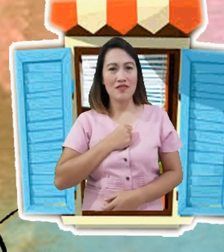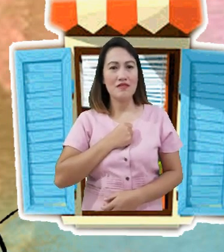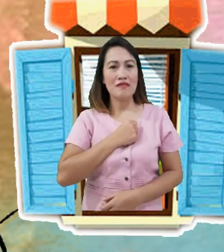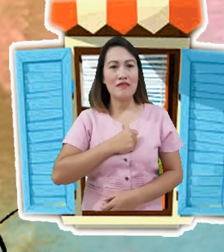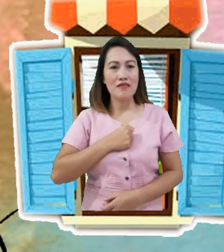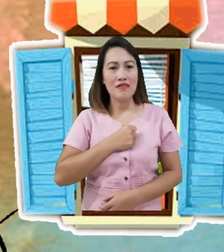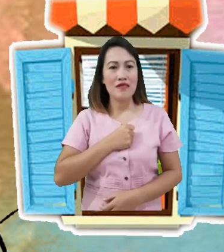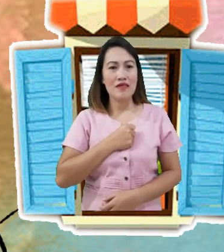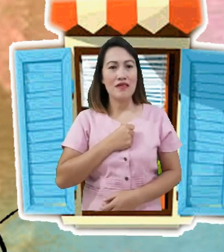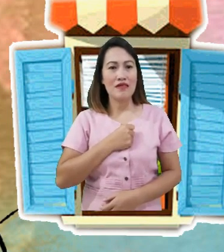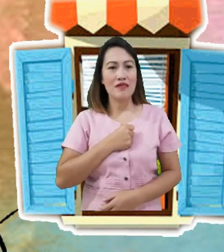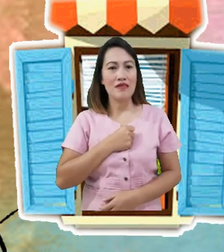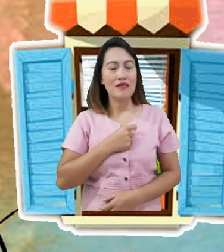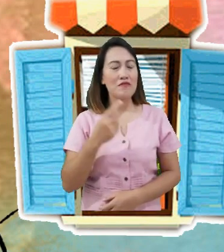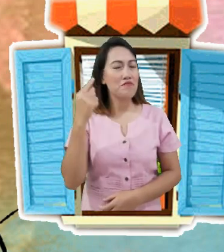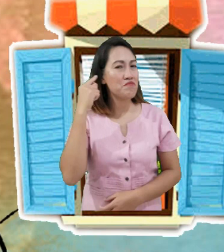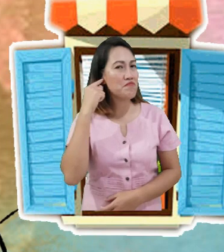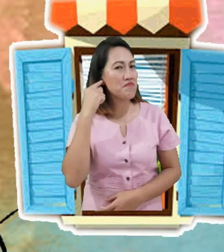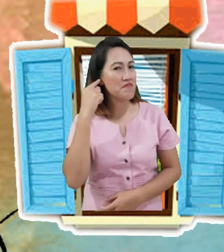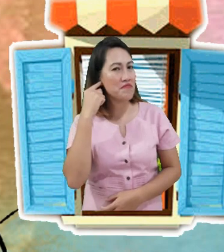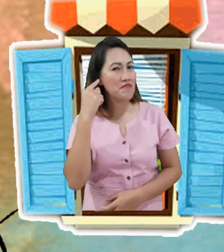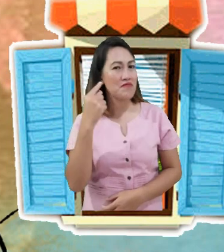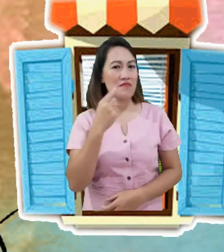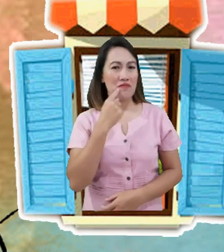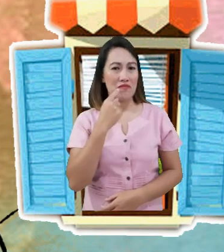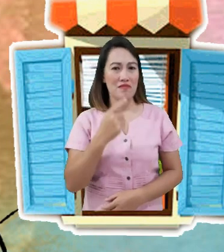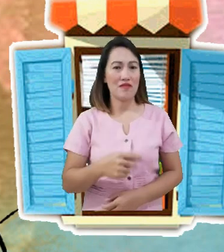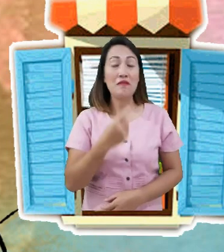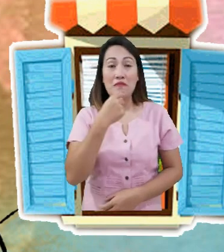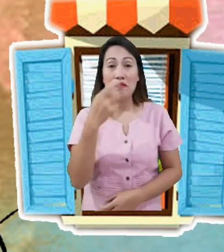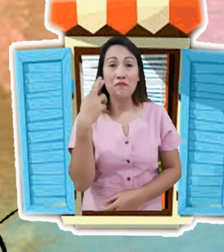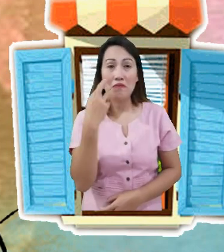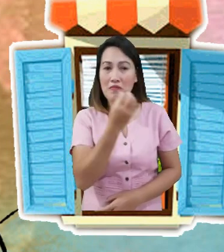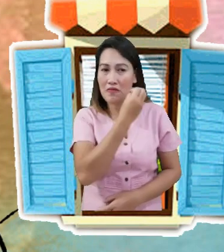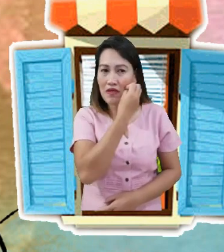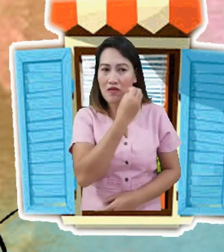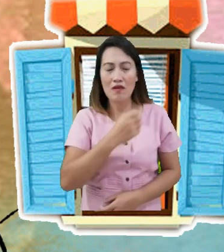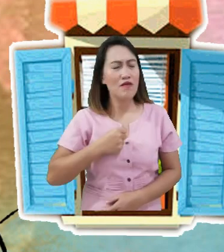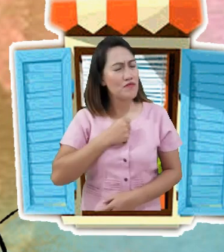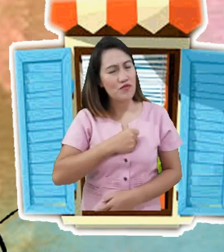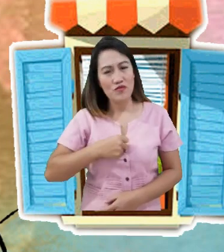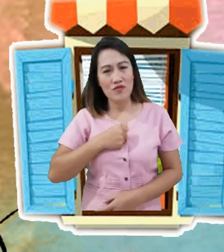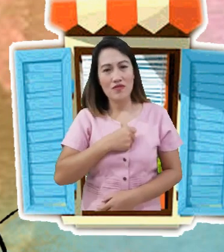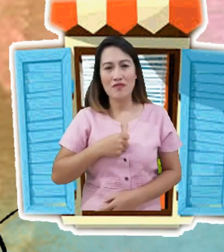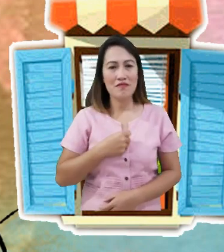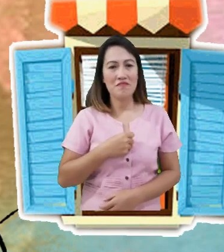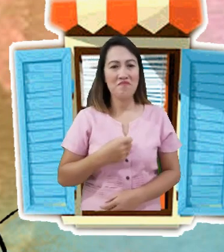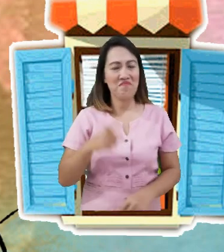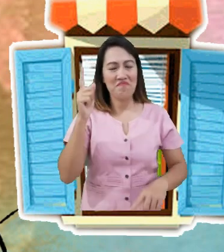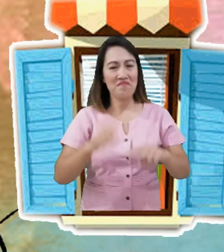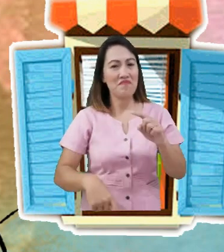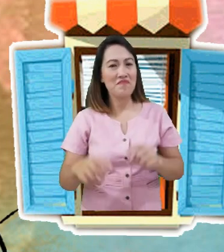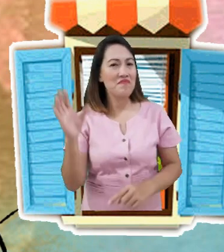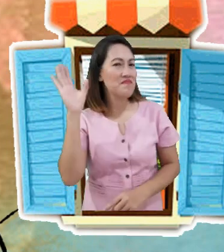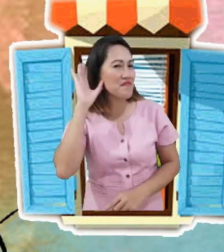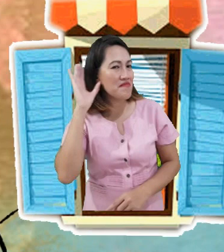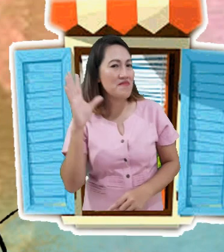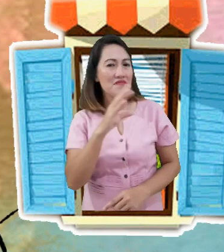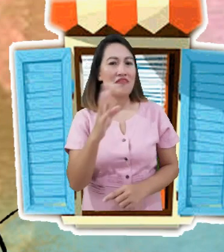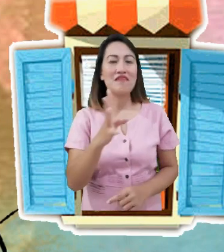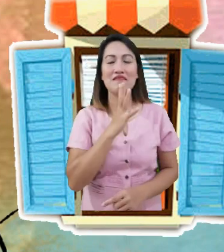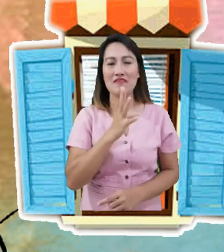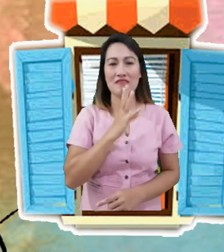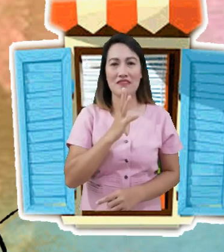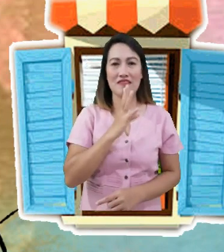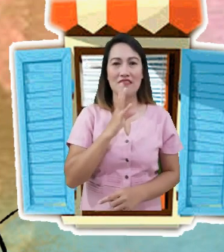kanyang tenga at bibig. Sabi ni Rosario, pasensya na raw at hindi siya nakaririnig at nakapagsasalita. Wika